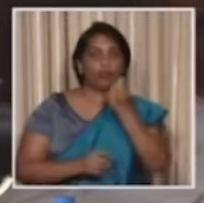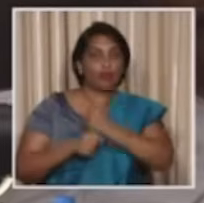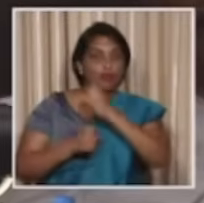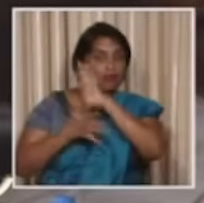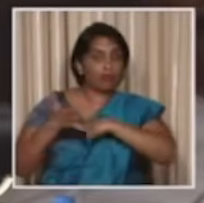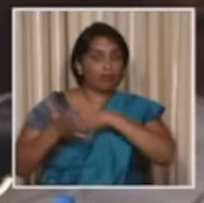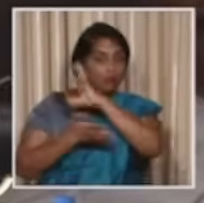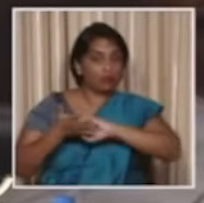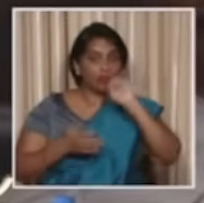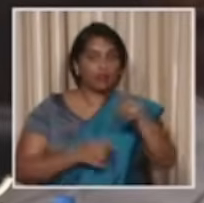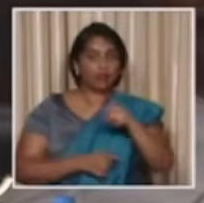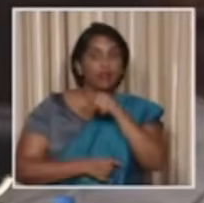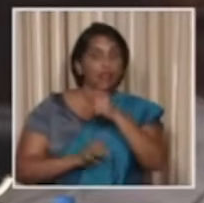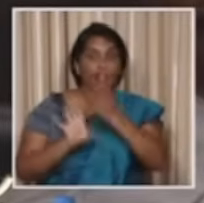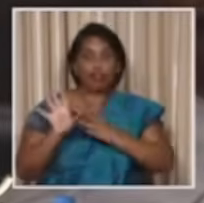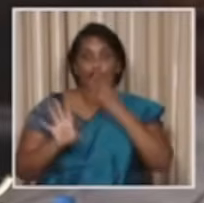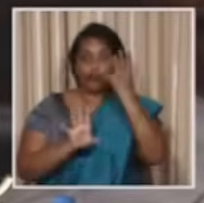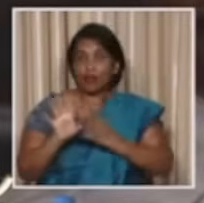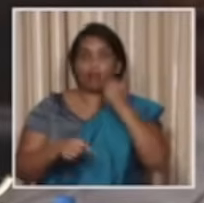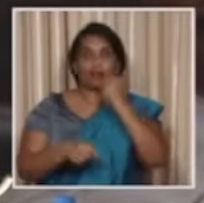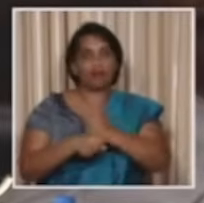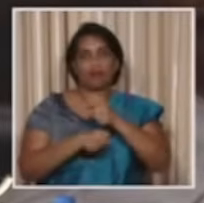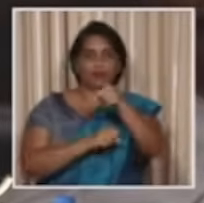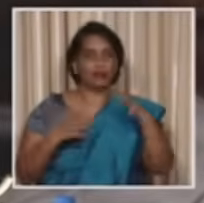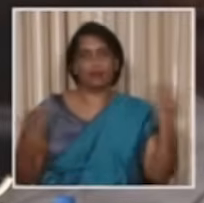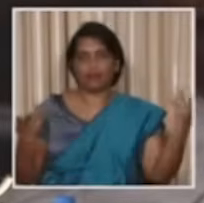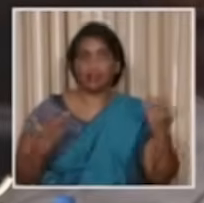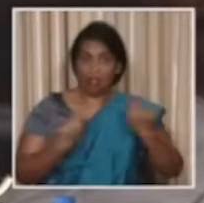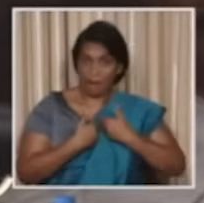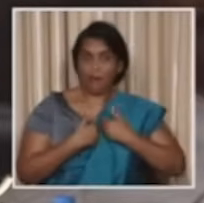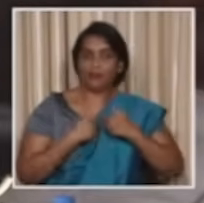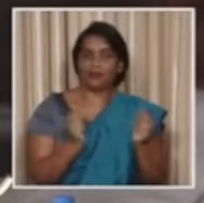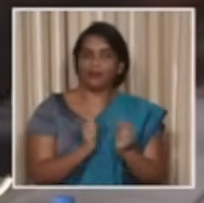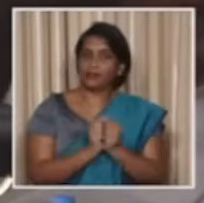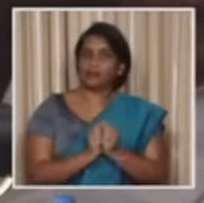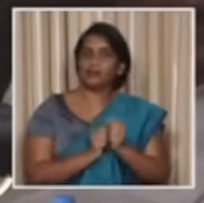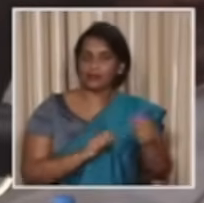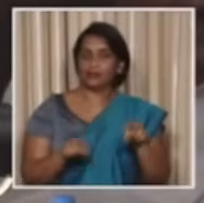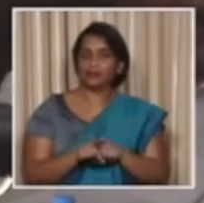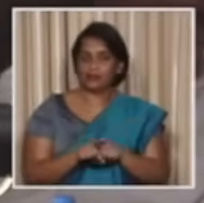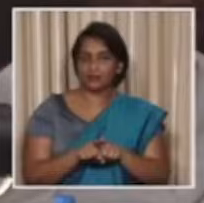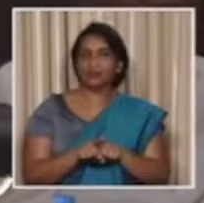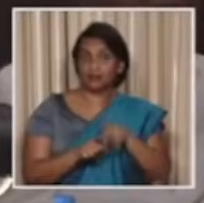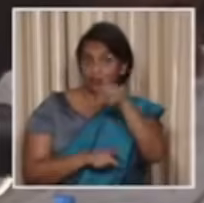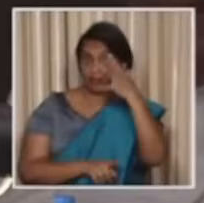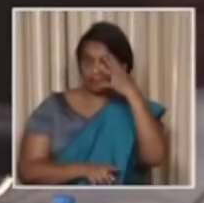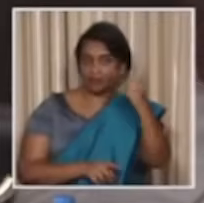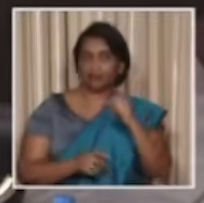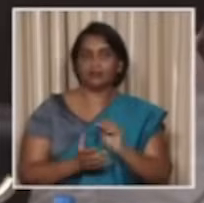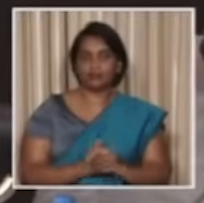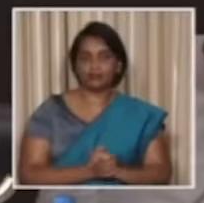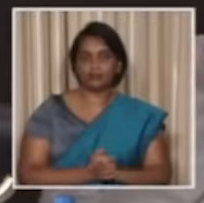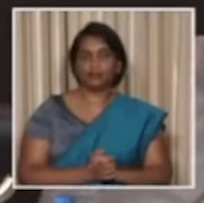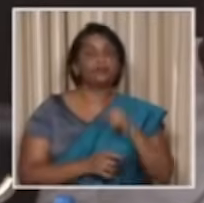මුදල් අරන් දෙන්න ඕගොල්ලොන්ගෙන් ඊළඟ අවුරුදු 3-4 ආණ්ඩුවක් නැහැ. ඒක කරන්න වෙන්නේ අපිට. ඒක මතක තියාගන්න.